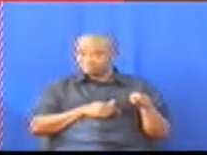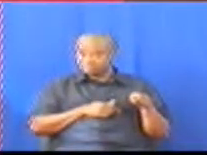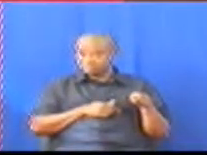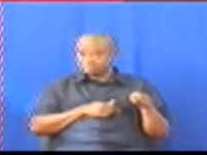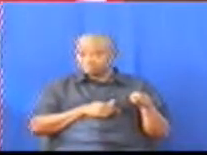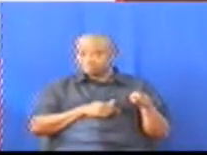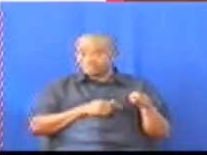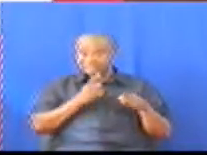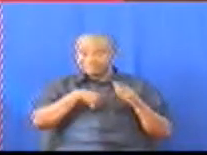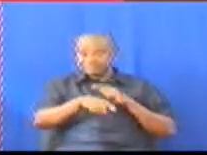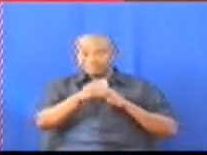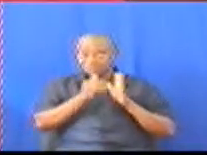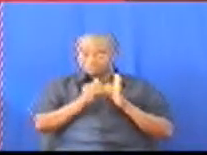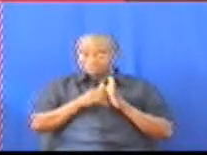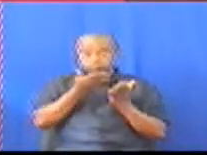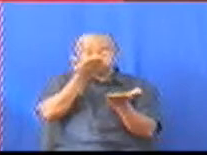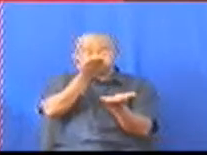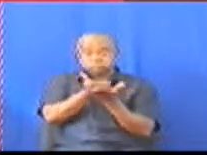zilizoletwa mbele yetu,